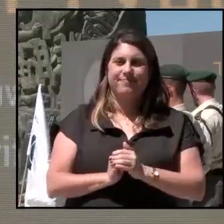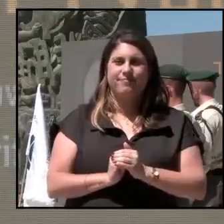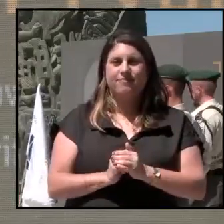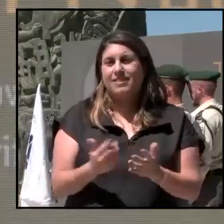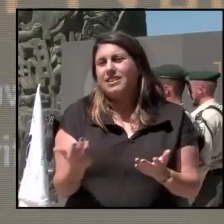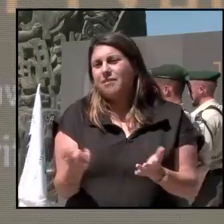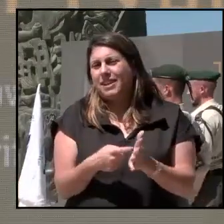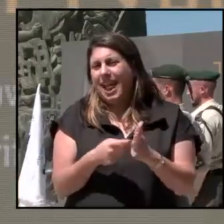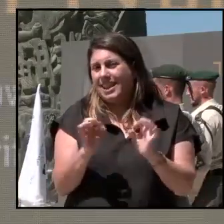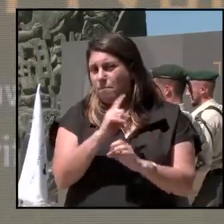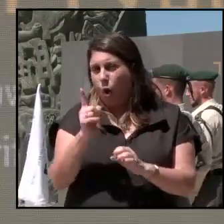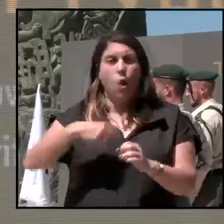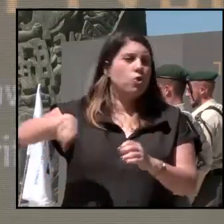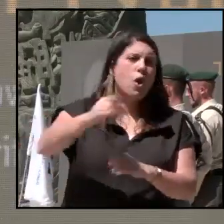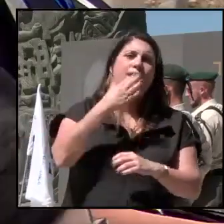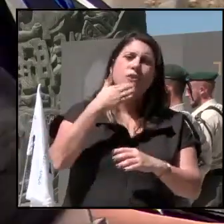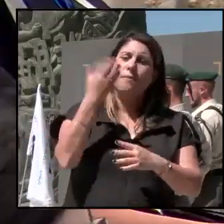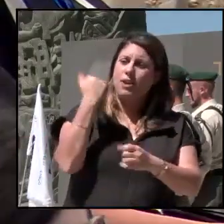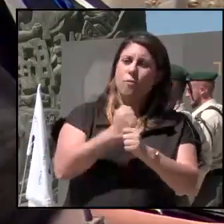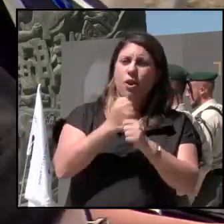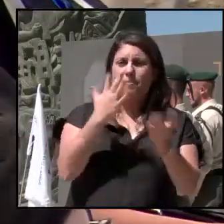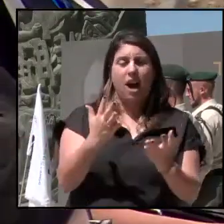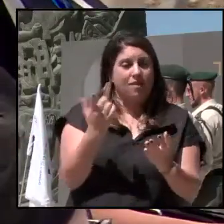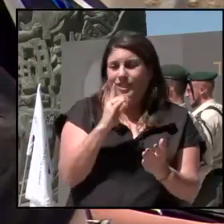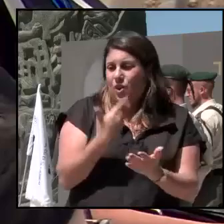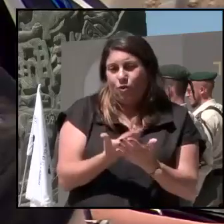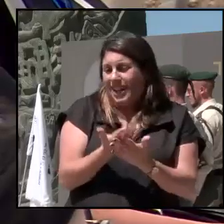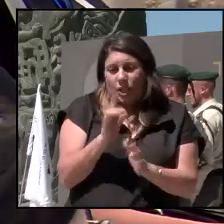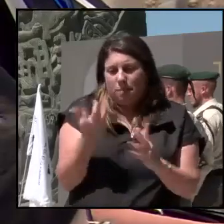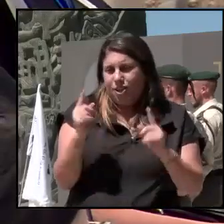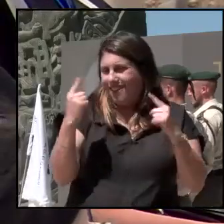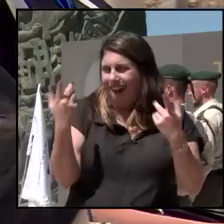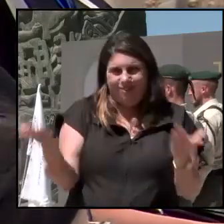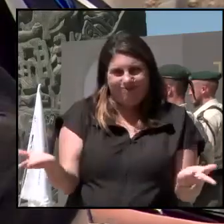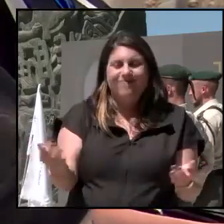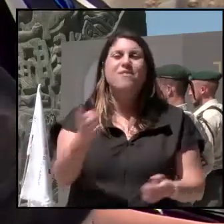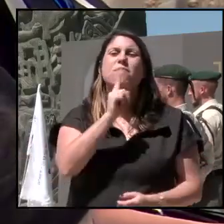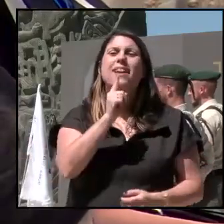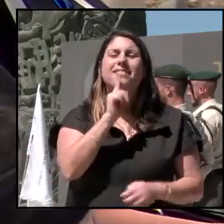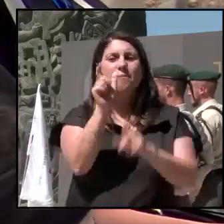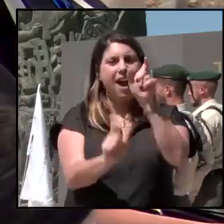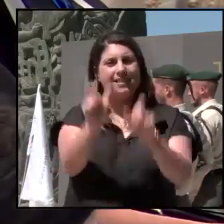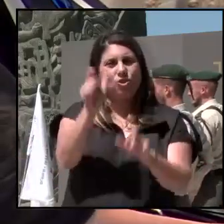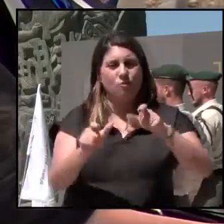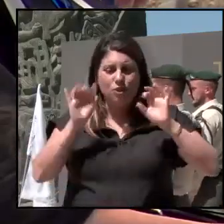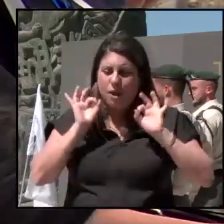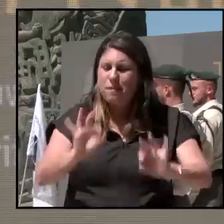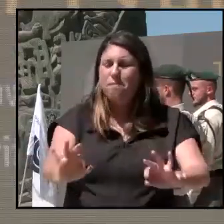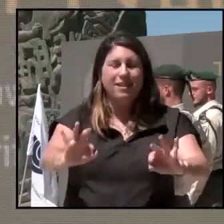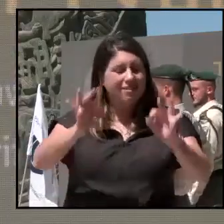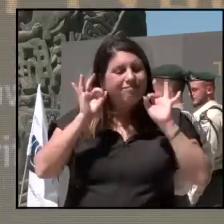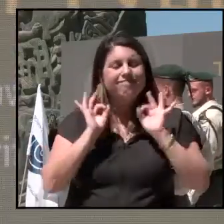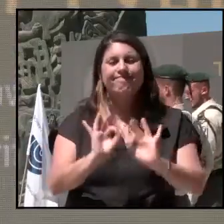כל היהודים בשואה היו פועלים כך, ועובדה זה לא מה שקרה. מעטים הם האנשים שבאמת